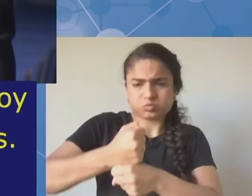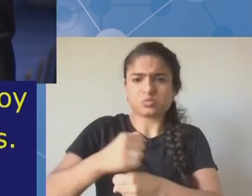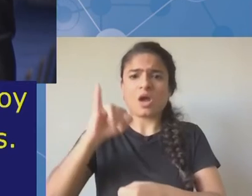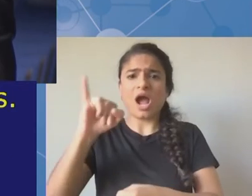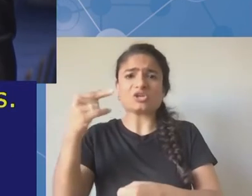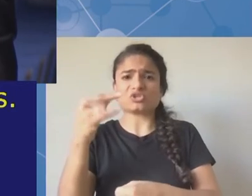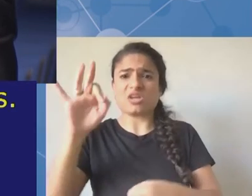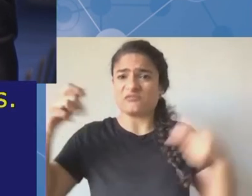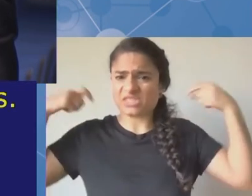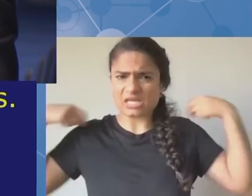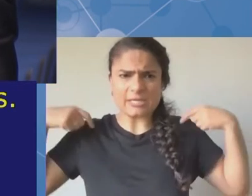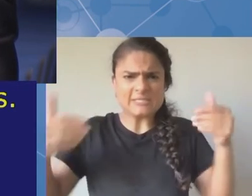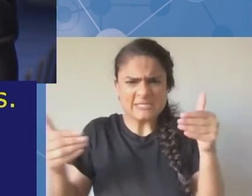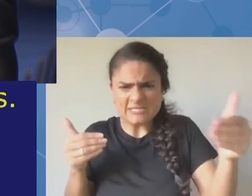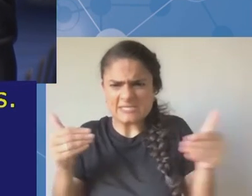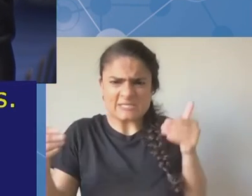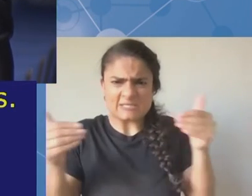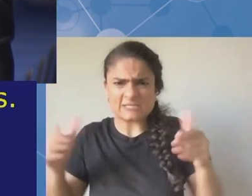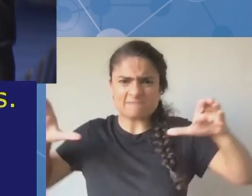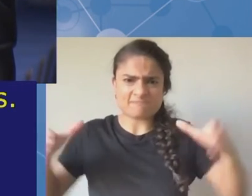благодарю сотрудников